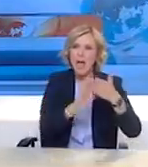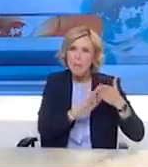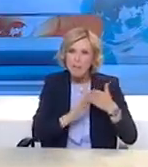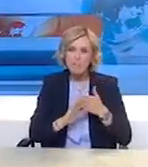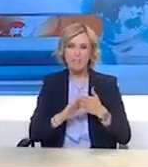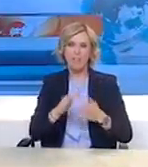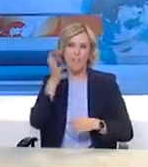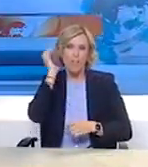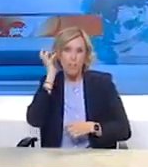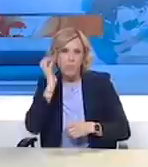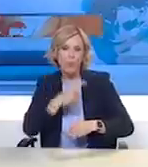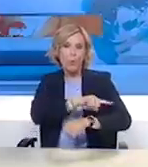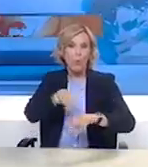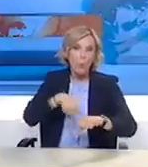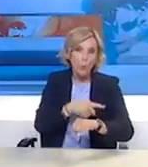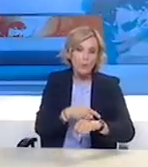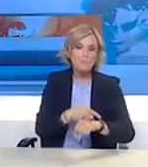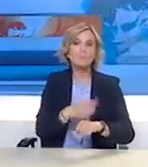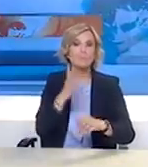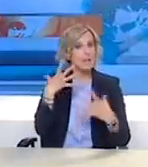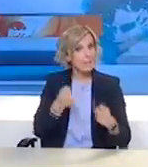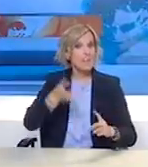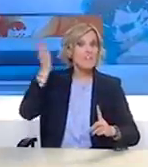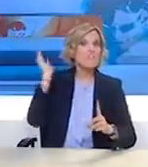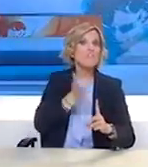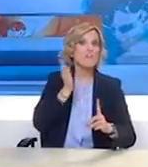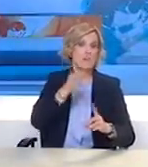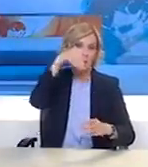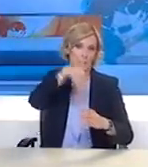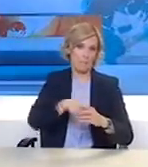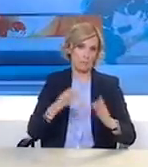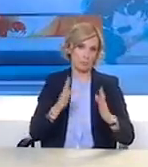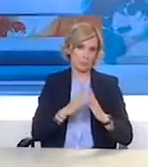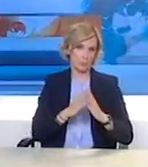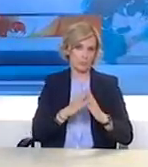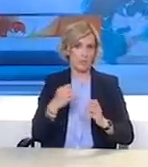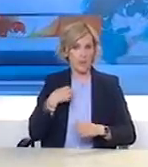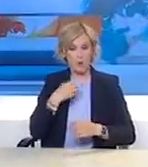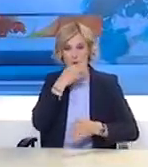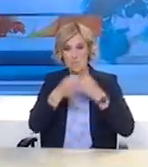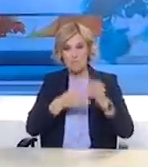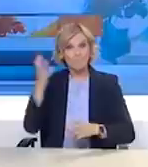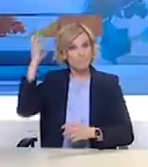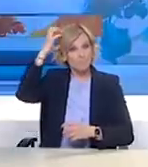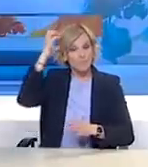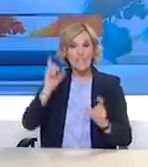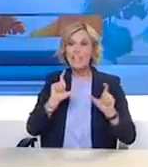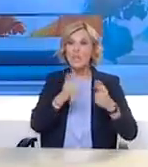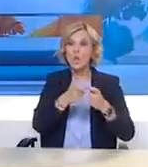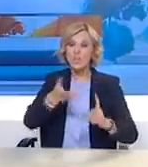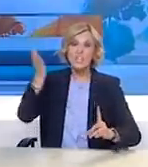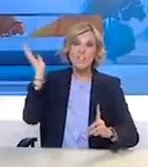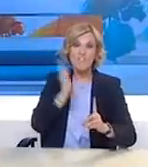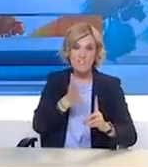Εθνών, Αντώνιο Γκουτιέρες, μας θυμίζει κάτι πολύ σημαντικό. Φαινόμενα ενδοοικογενειακής βίας